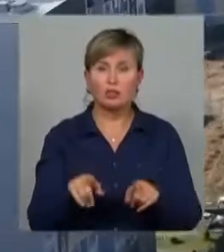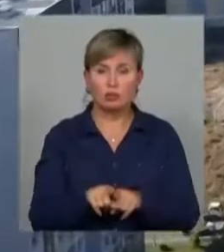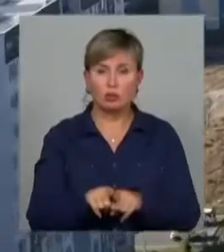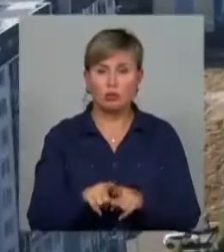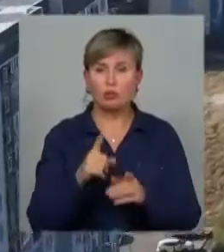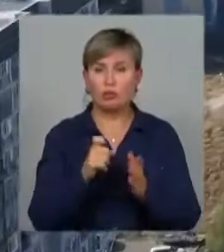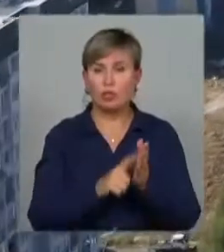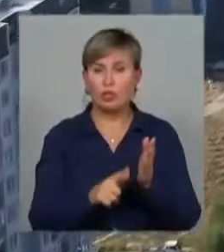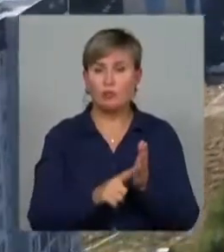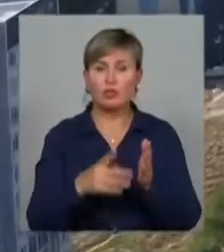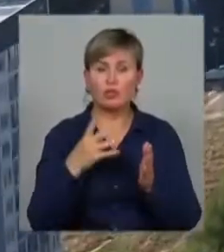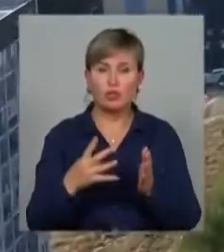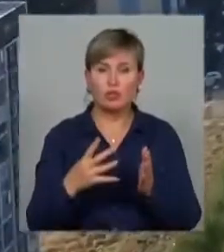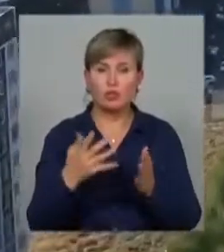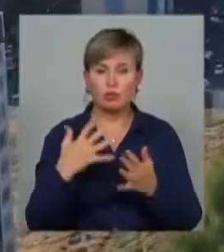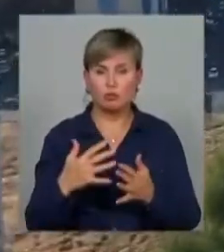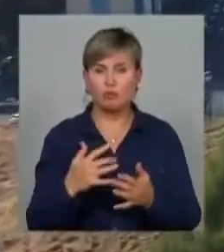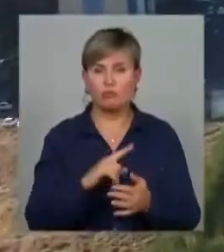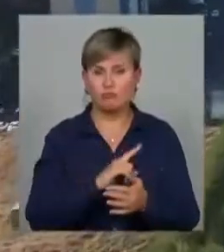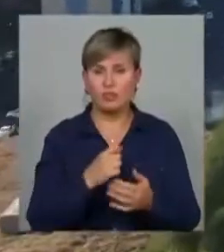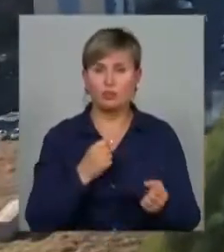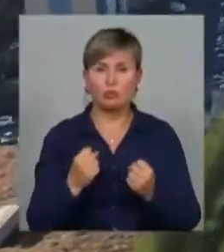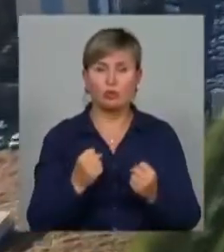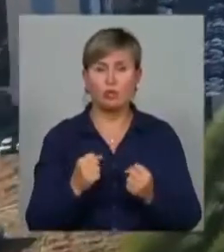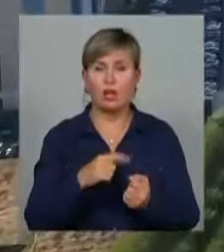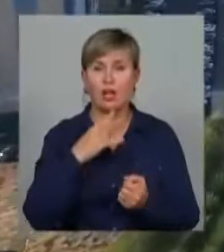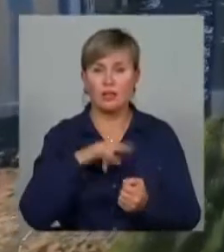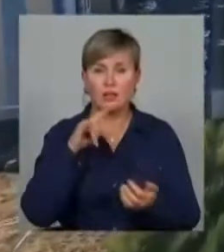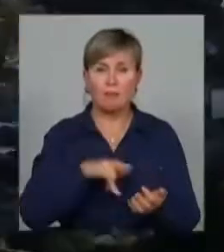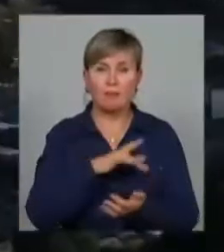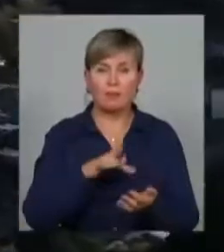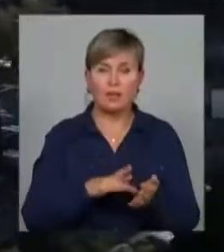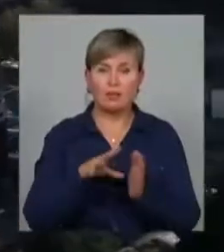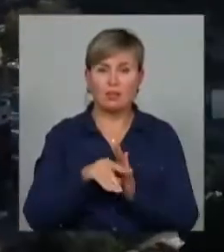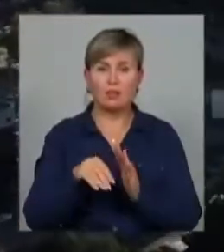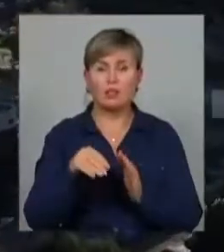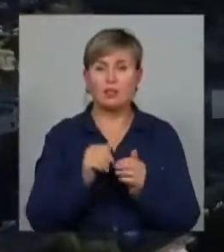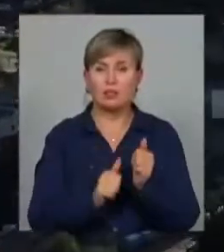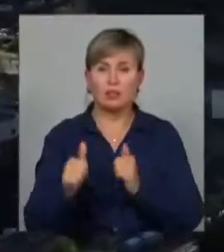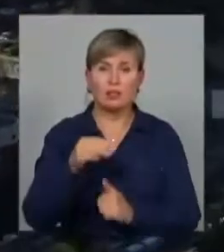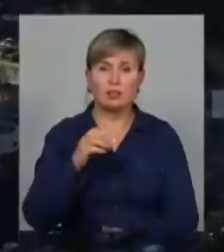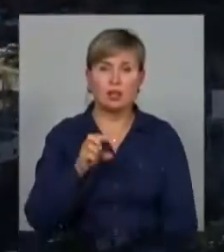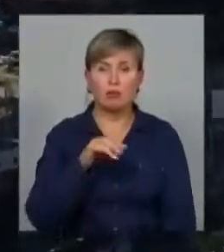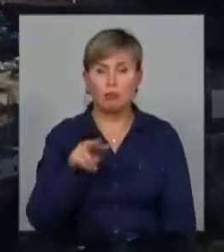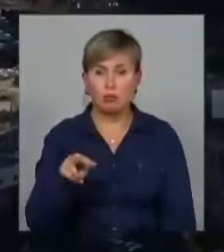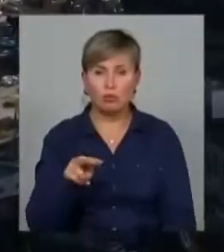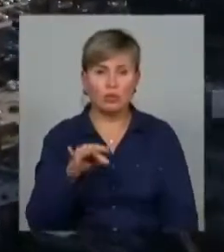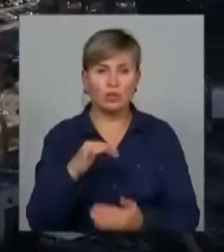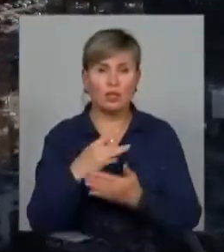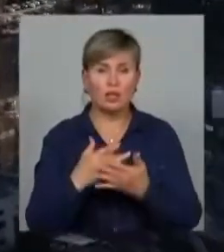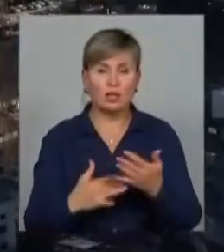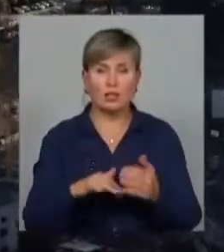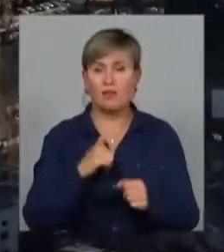только 174 признаны устойчивыми. Казахстанский мегаполис обошел Стамбул, Киото, Мехико и Эль-Кувейт. В